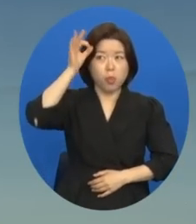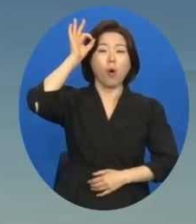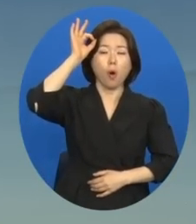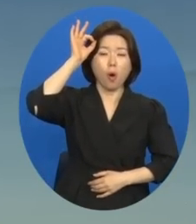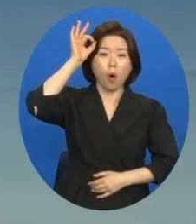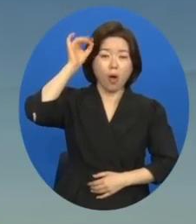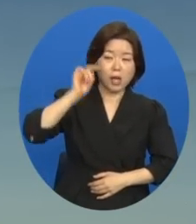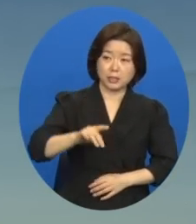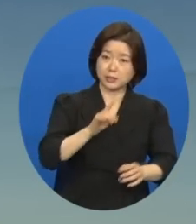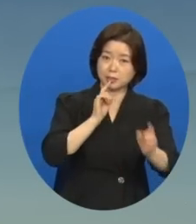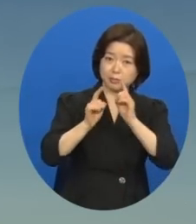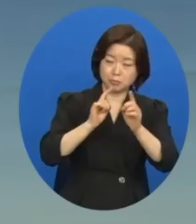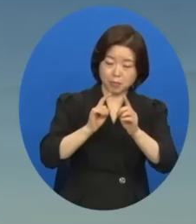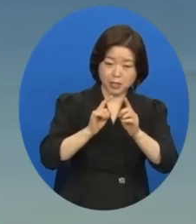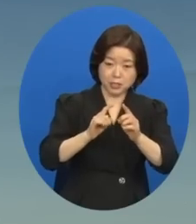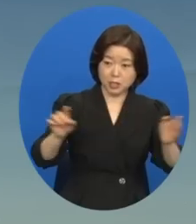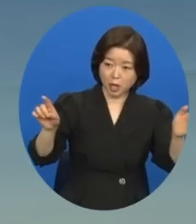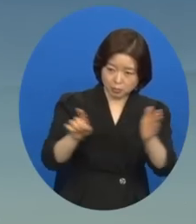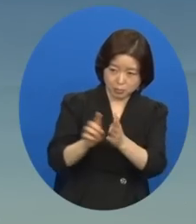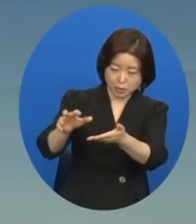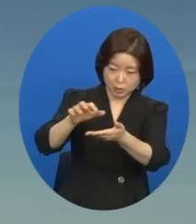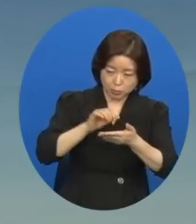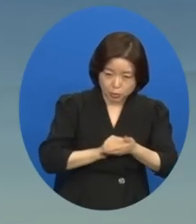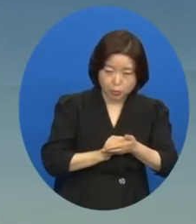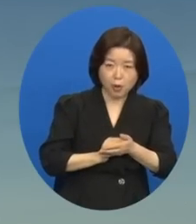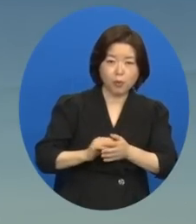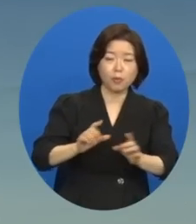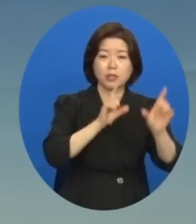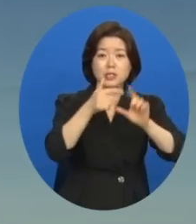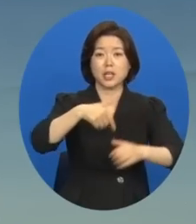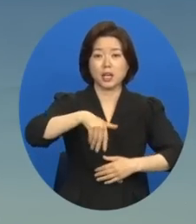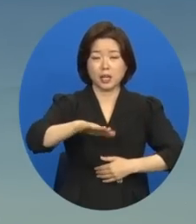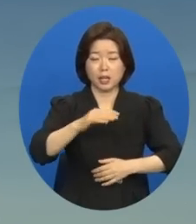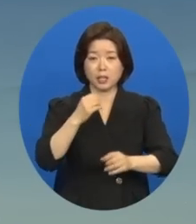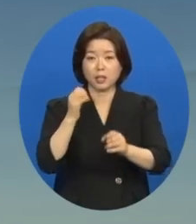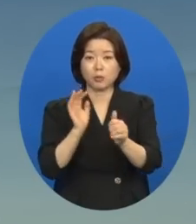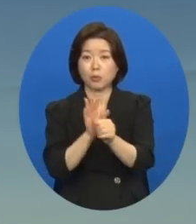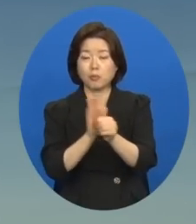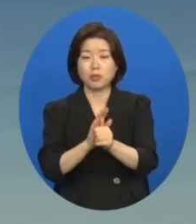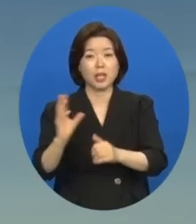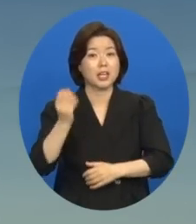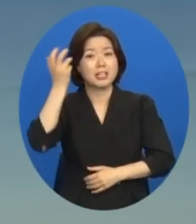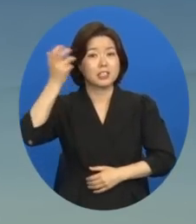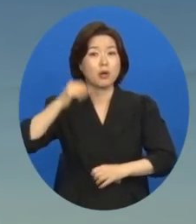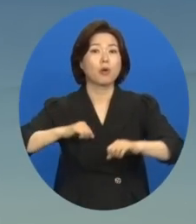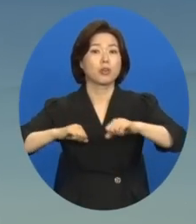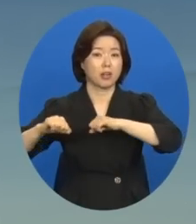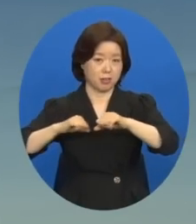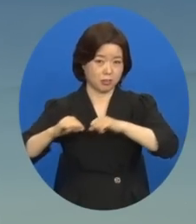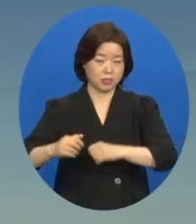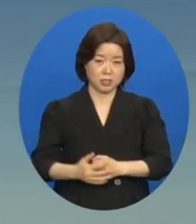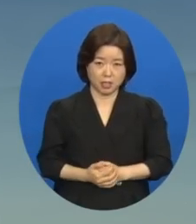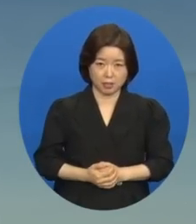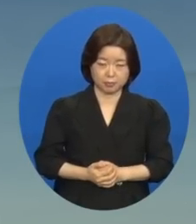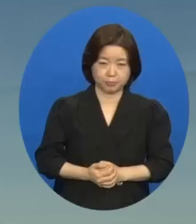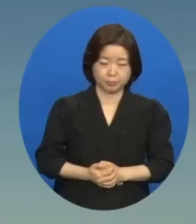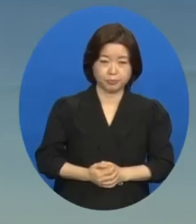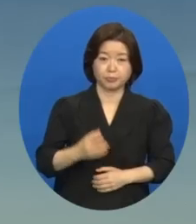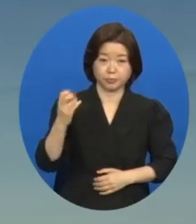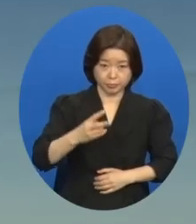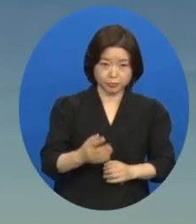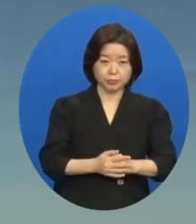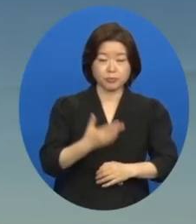그 말씀을 믿음으로 살게 하는 것이 성령의 역사예요. 요한복음 16장 13절도 똑같이